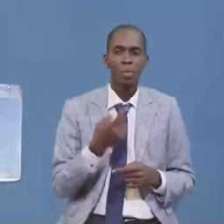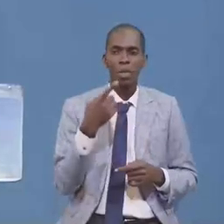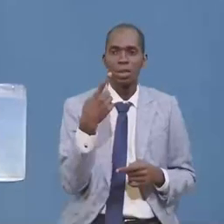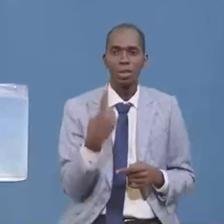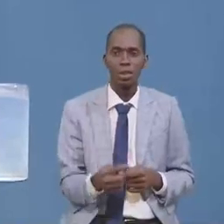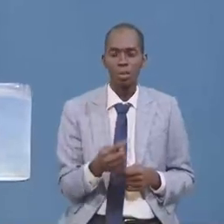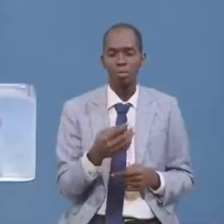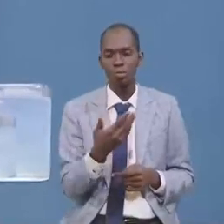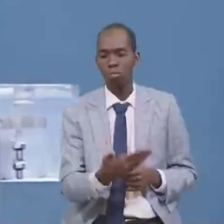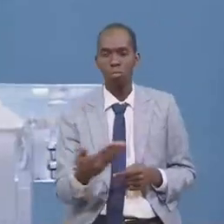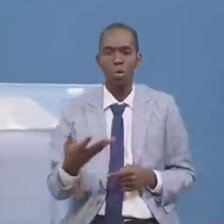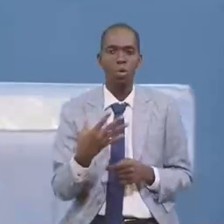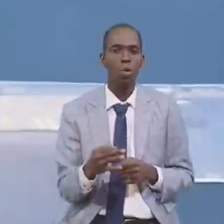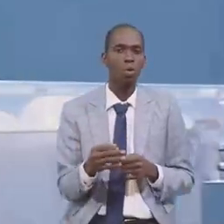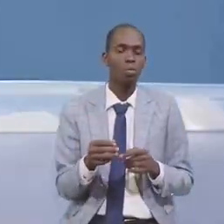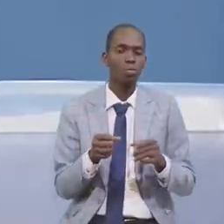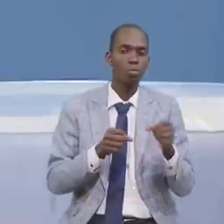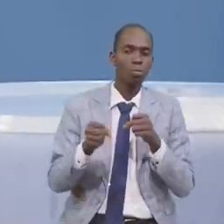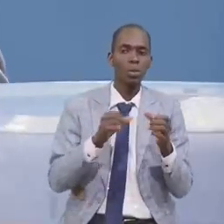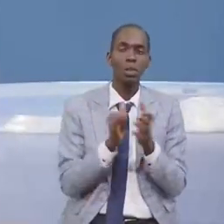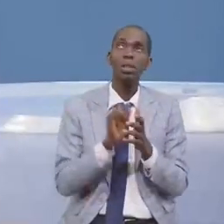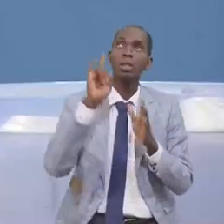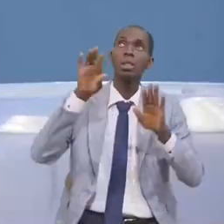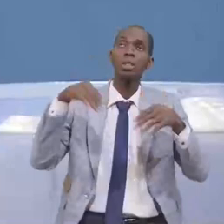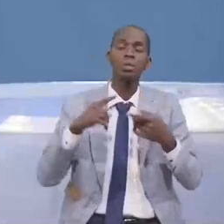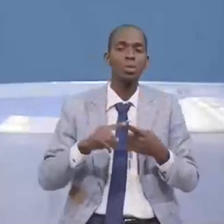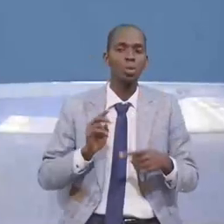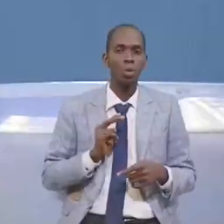Les armes de guerre qu'il nous a données.